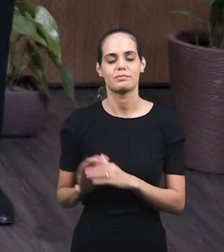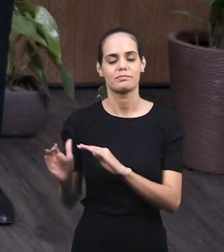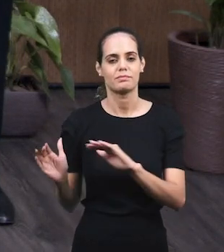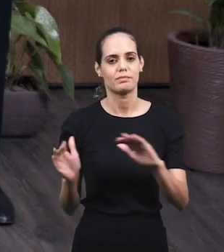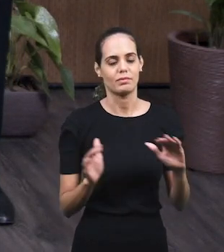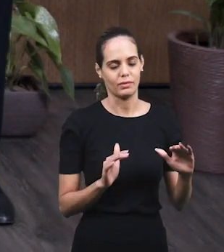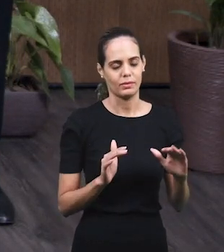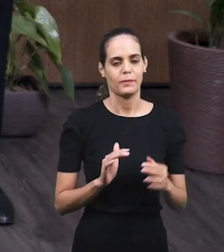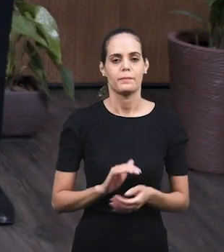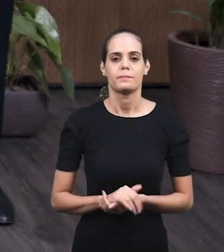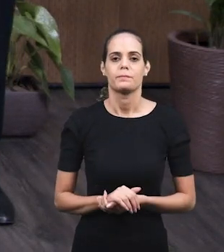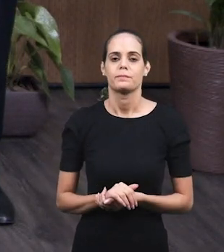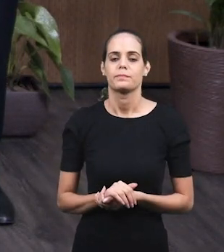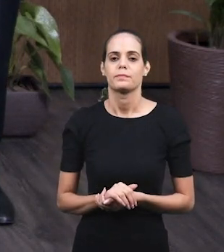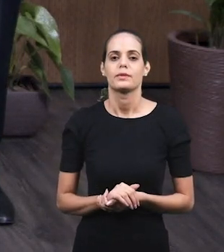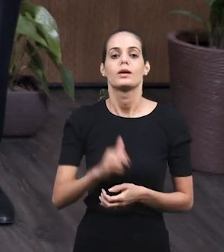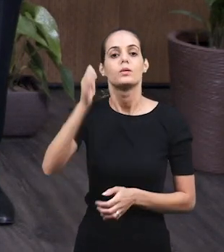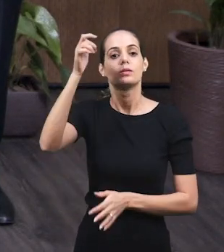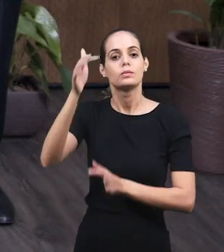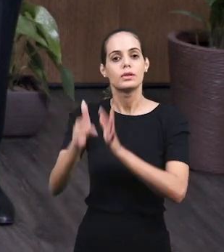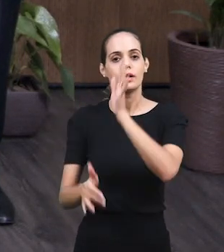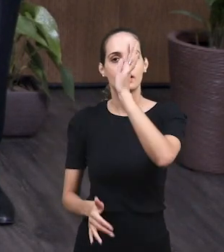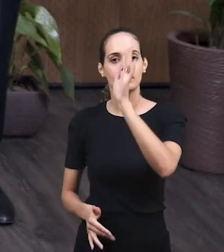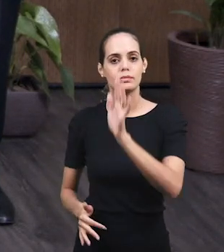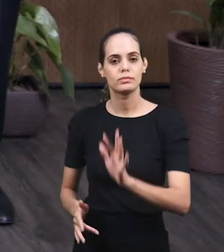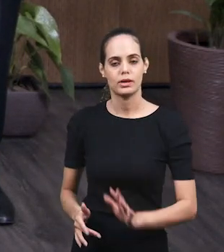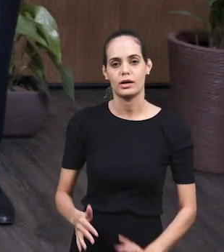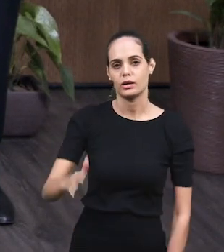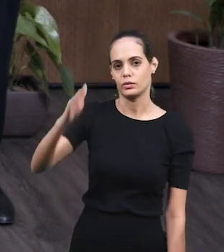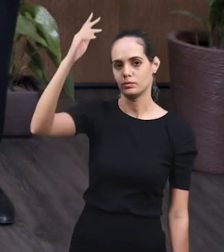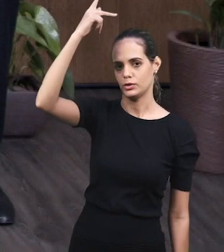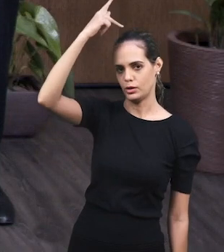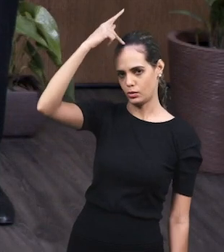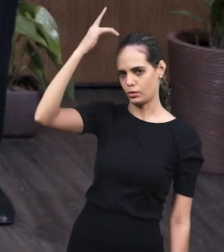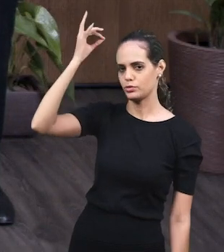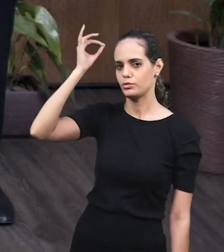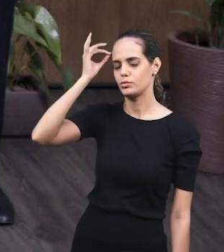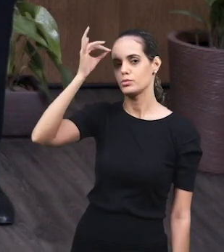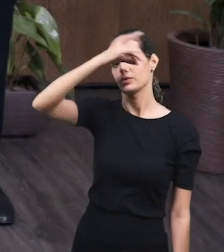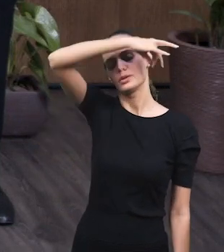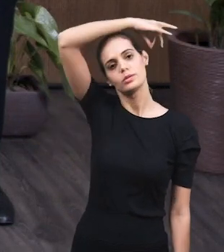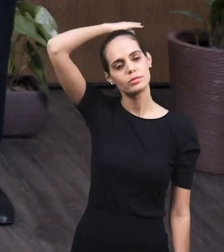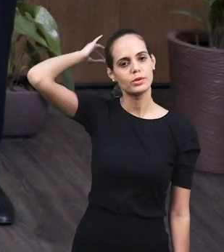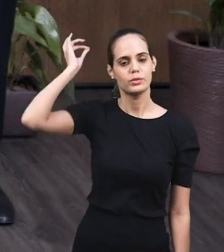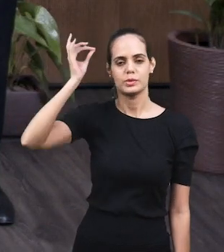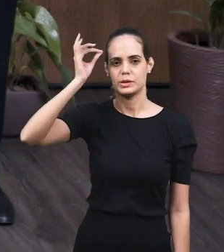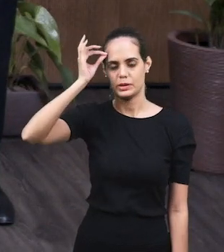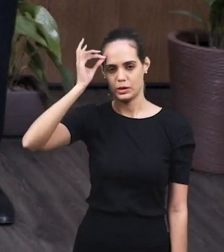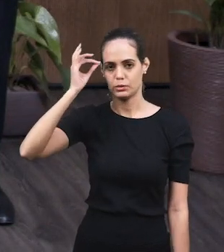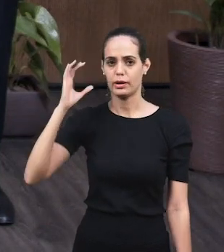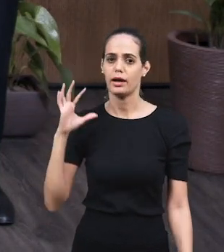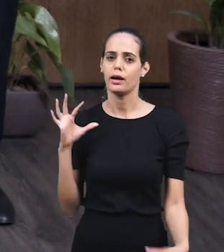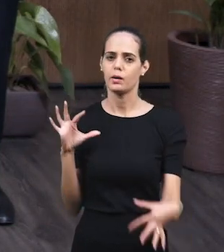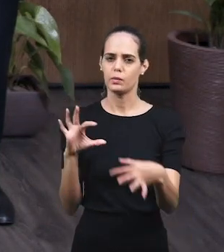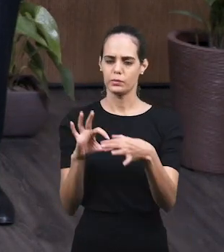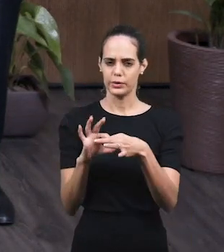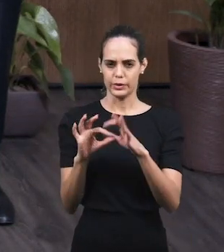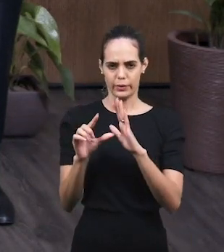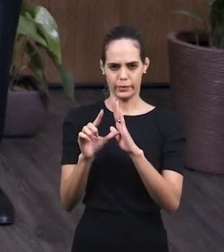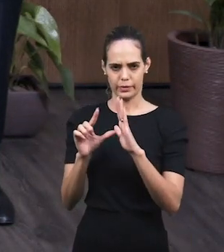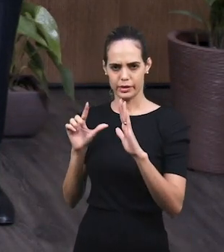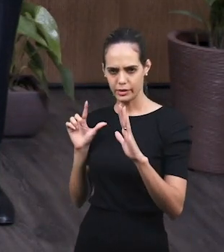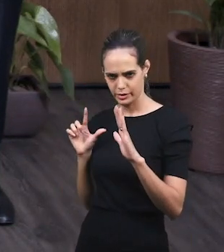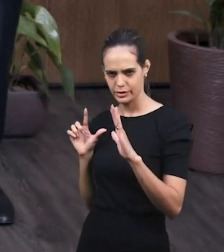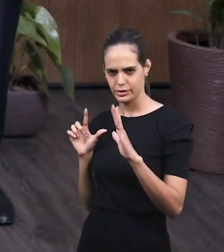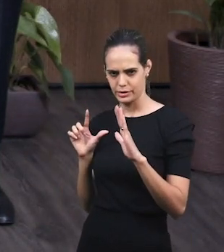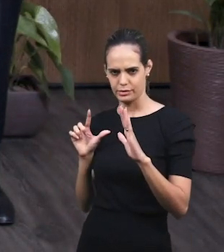le fait de se revêtir de pouvoir pour témoigner de l'Évangile. Jusqu'au versement du Saint-Esprit, observez la